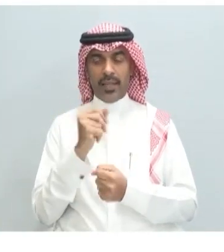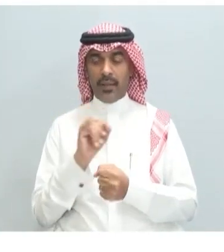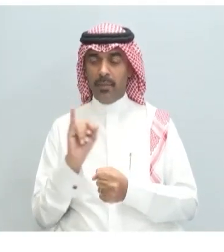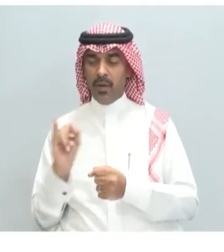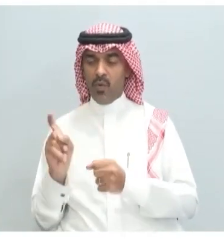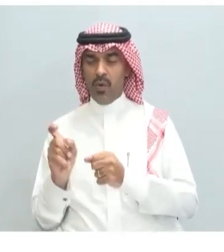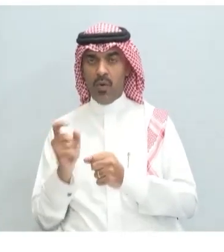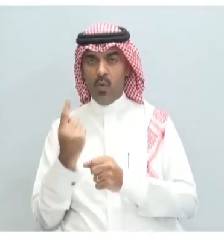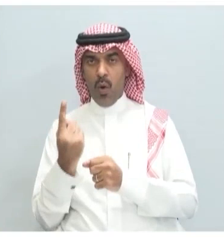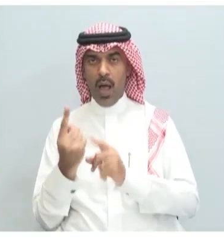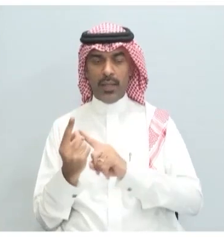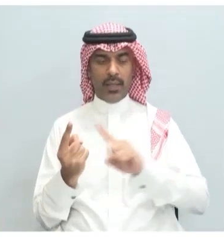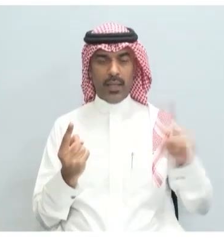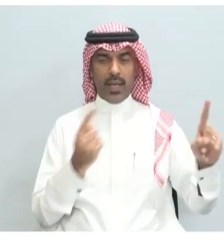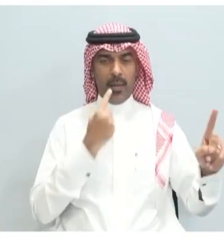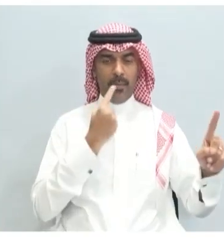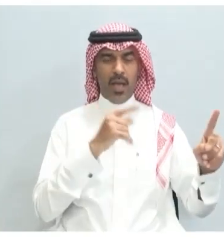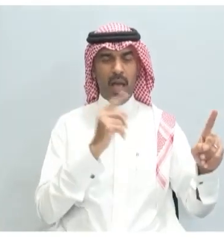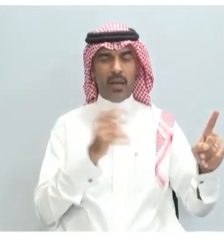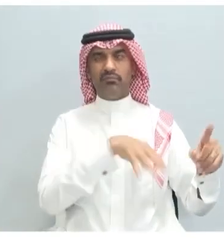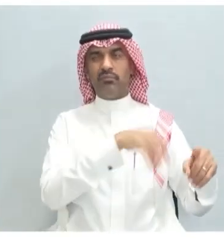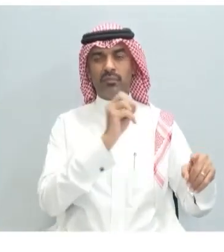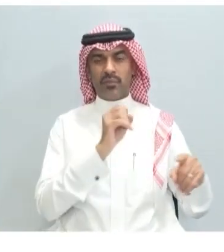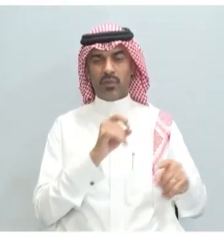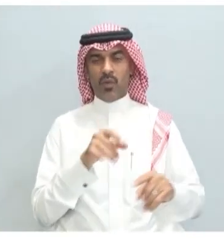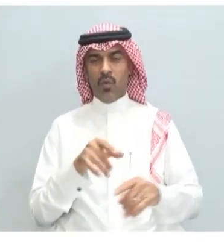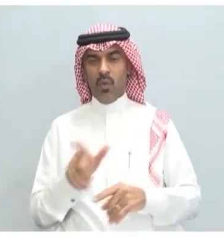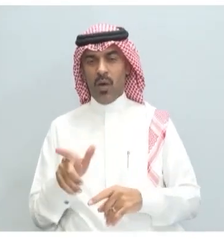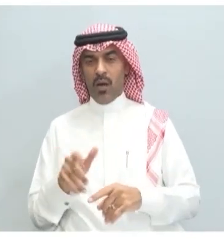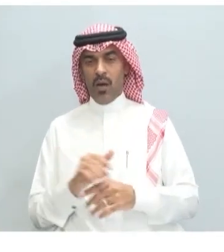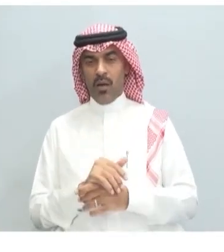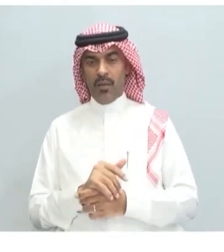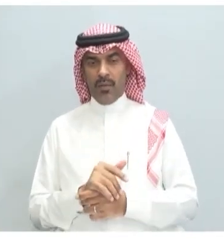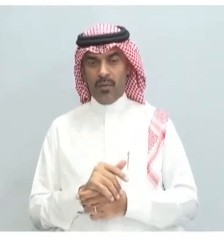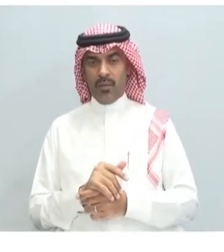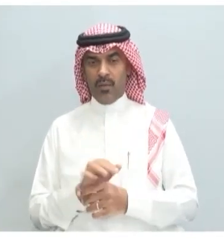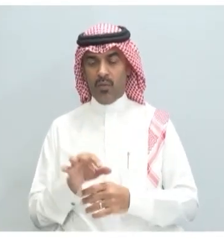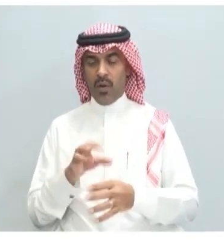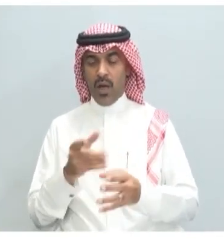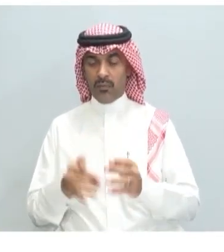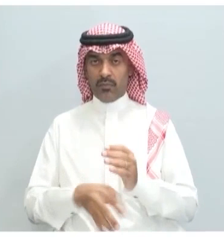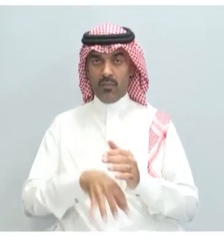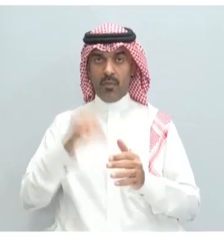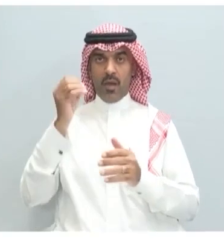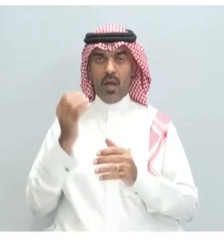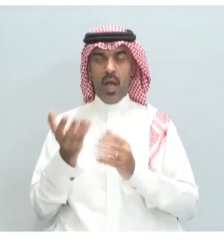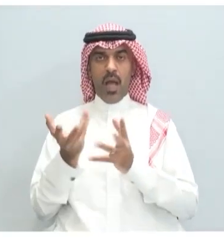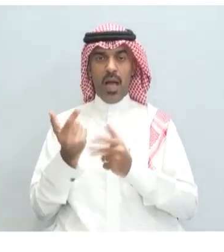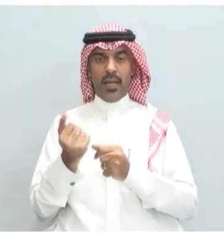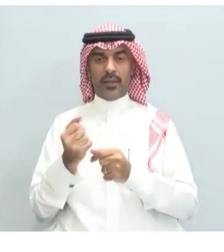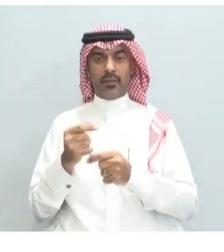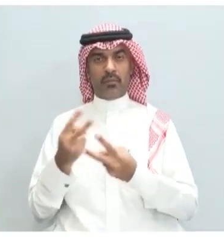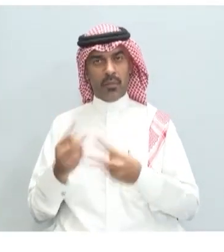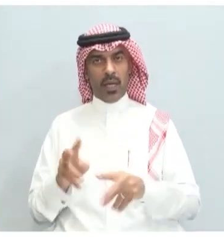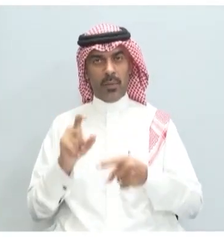100 عشوائيا والحصول على عدد يقبل القسمه على خ او عدد يقبل